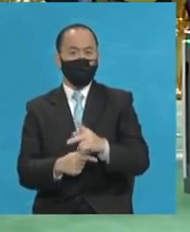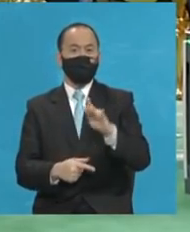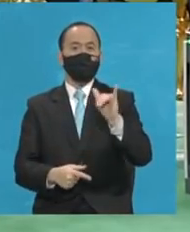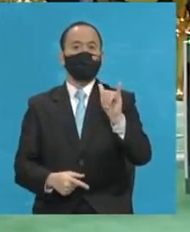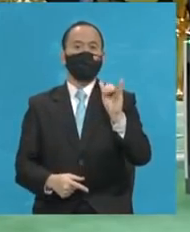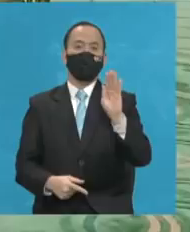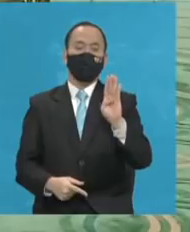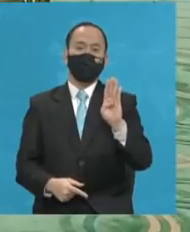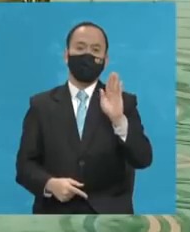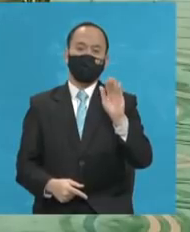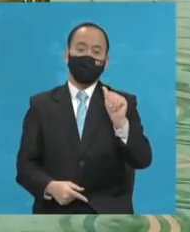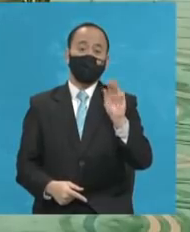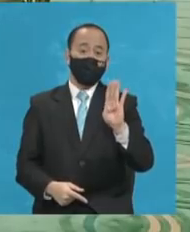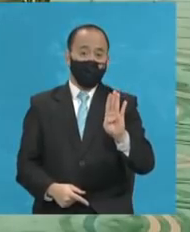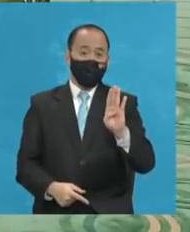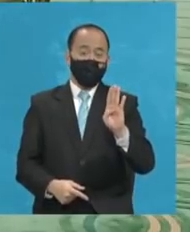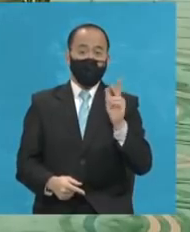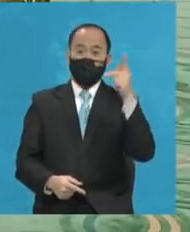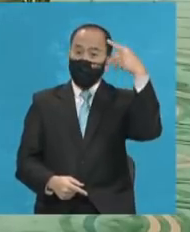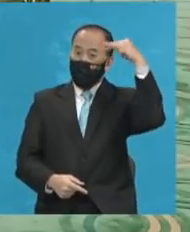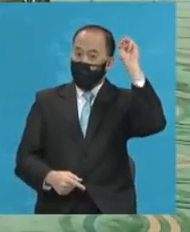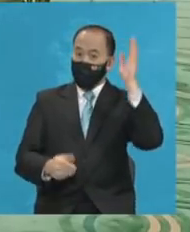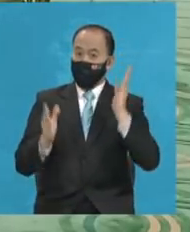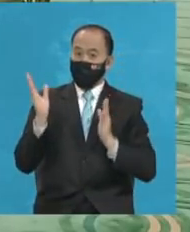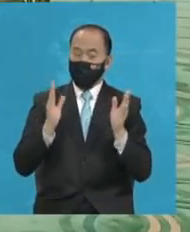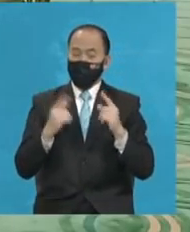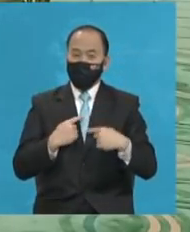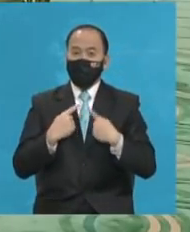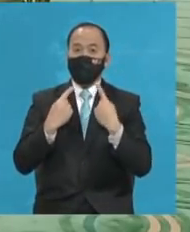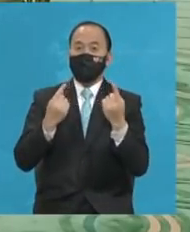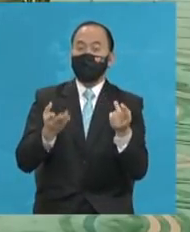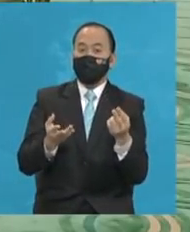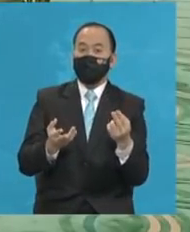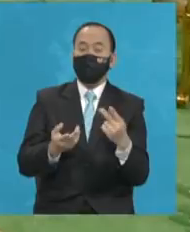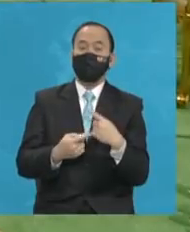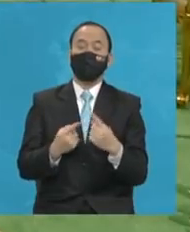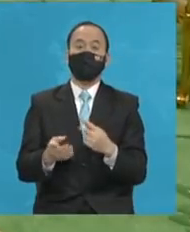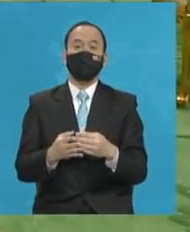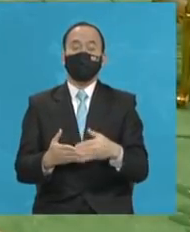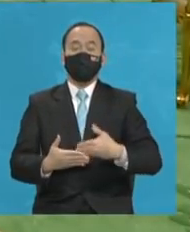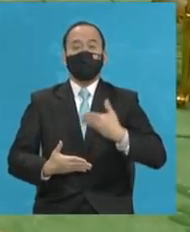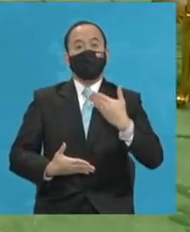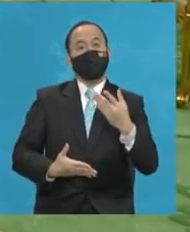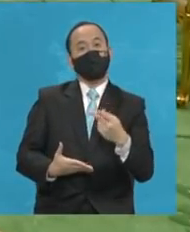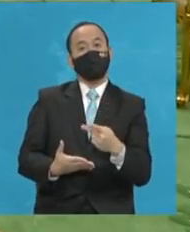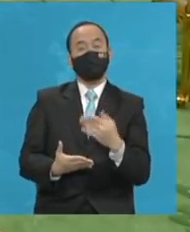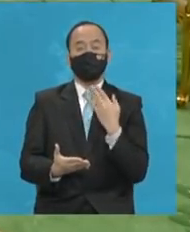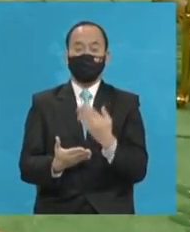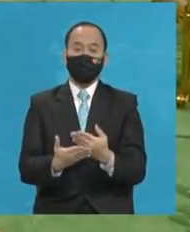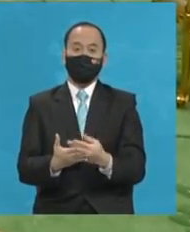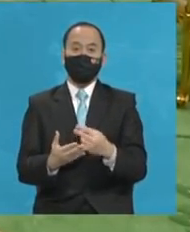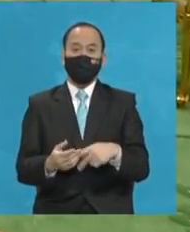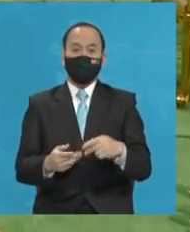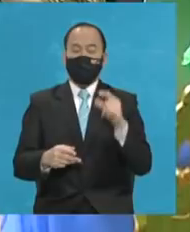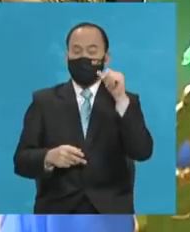berformat perdana menteri yang Malaysia dalam ucapan balas melahirkan penghargaan atas keprihatinan kebawah duli Yang Maha Mulia